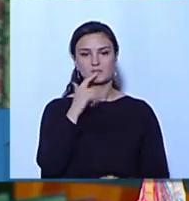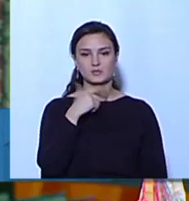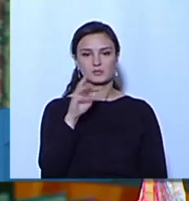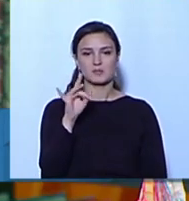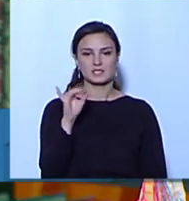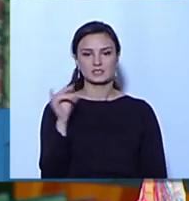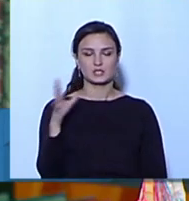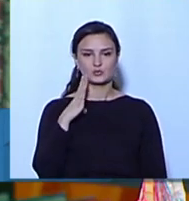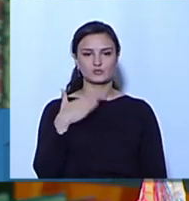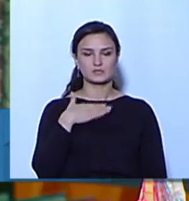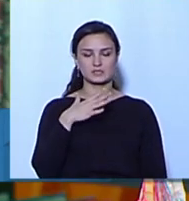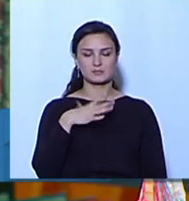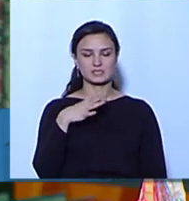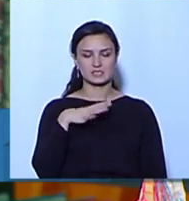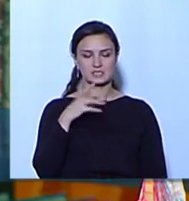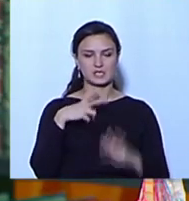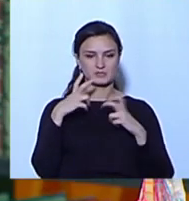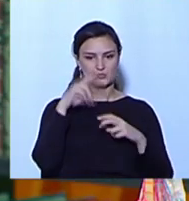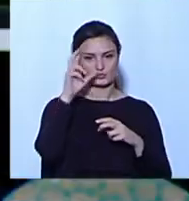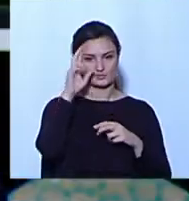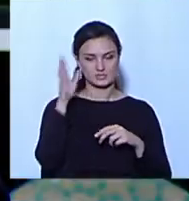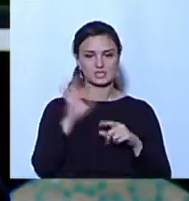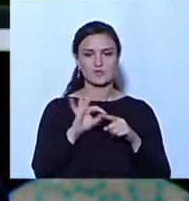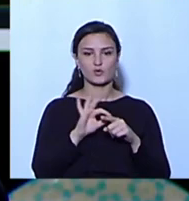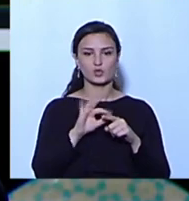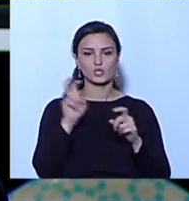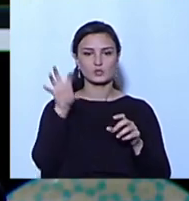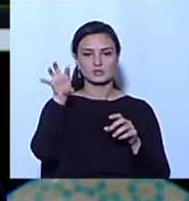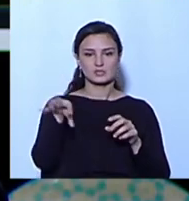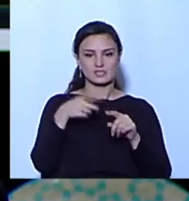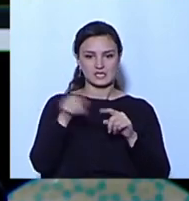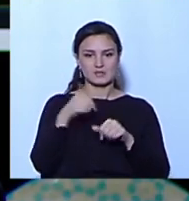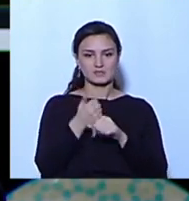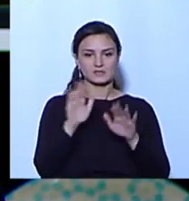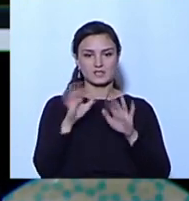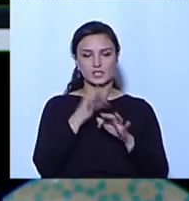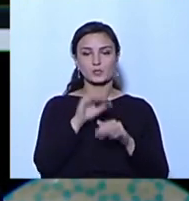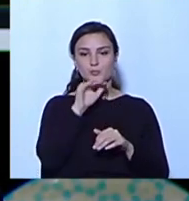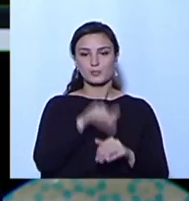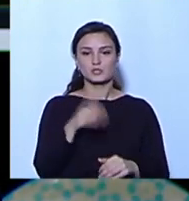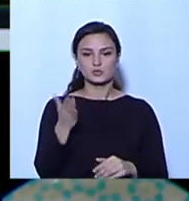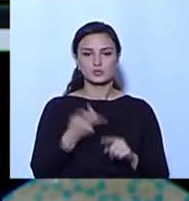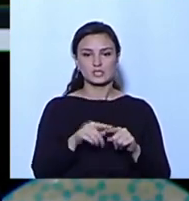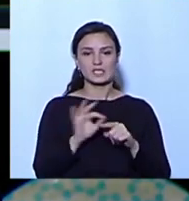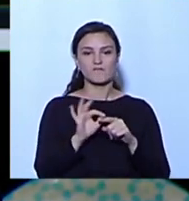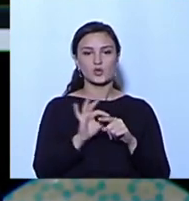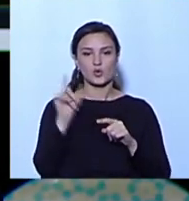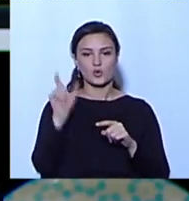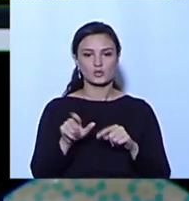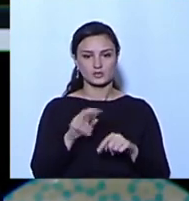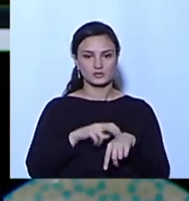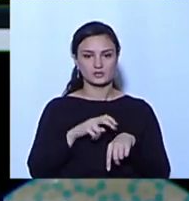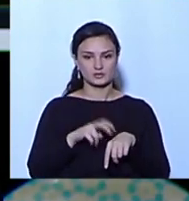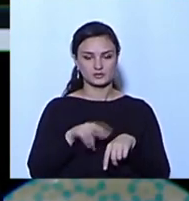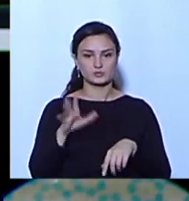მარინა ჯანელიძე, თბილისის სახელმწიფო სამედიცინო უნივერსიტეტის ნევროლოგიის დეპარტამენტის ხელმძღვანელი პროფესორი. ნევროლოგი იყო ჩვენი